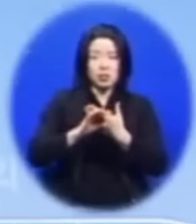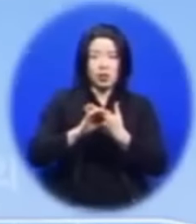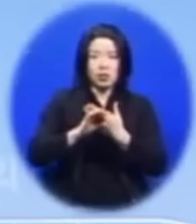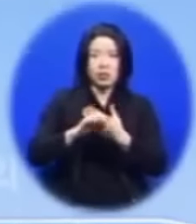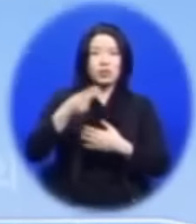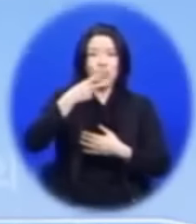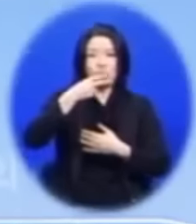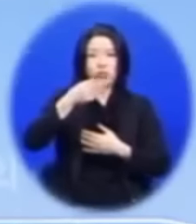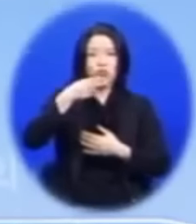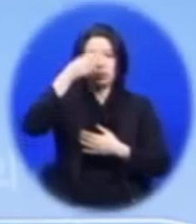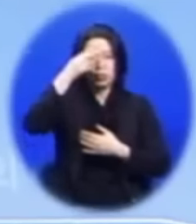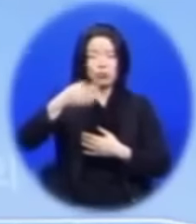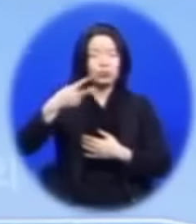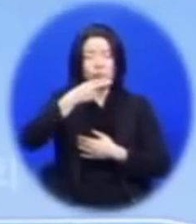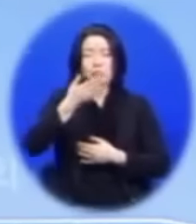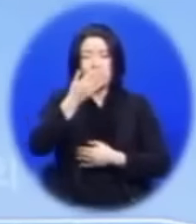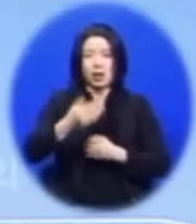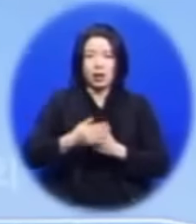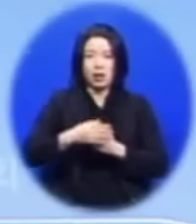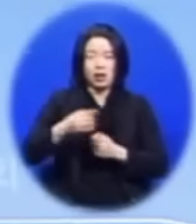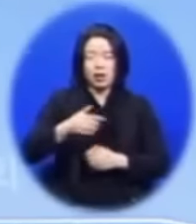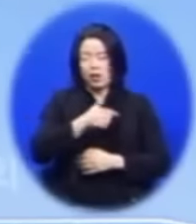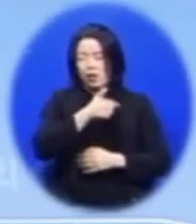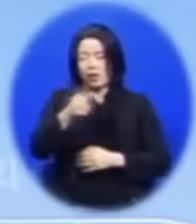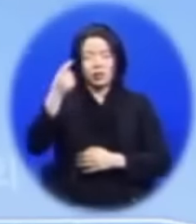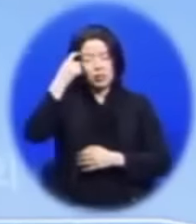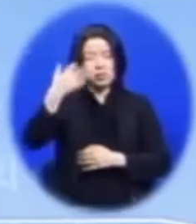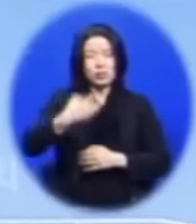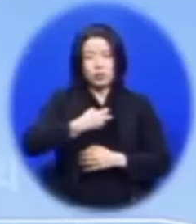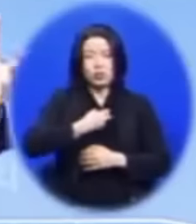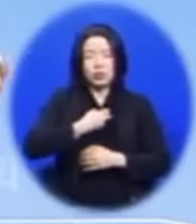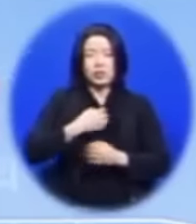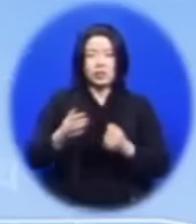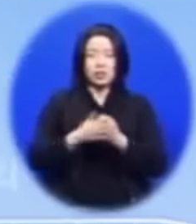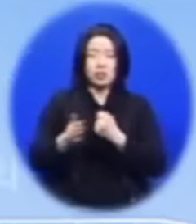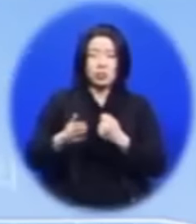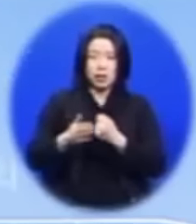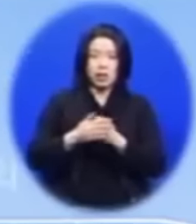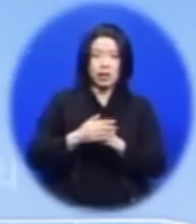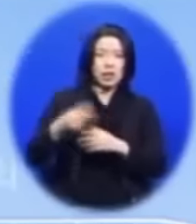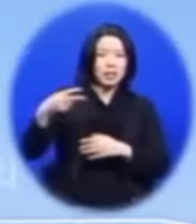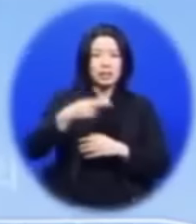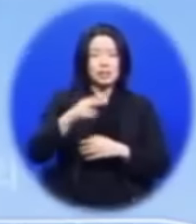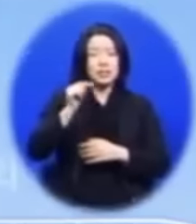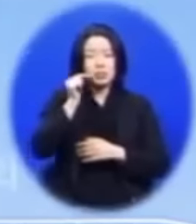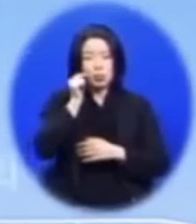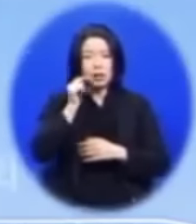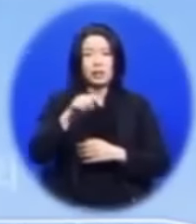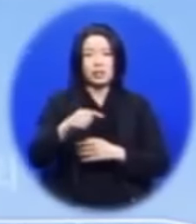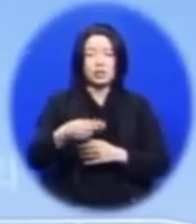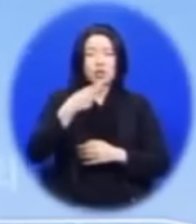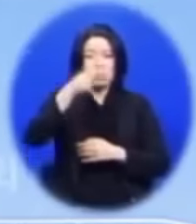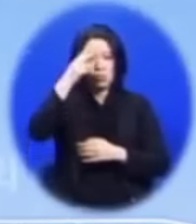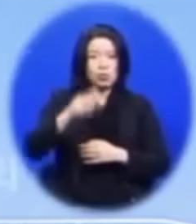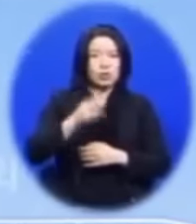말 워낙 충격이 크니까 그렇게 못 끊는다 못 끊는다던 술 담배